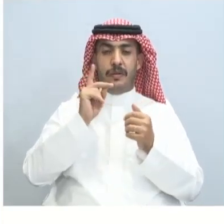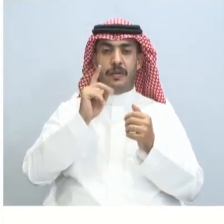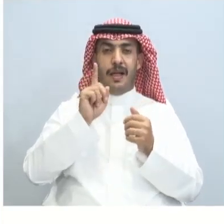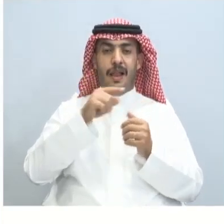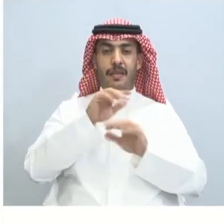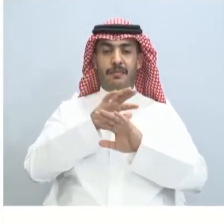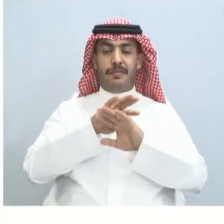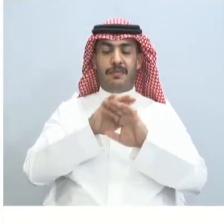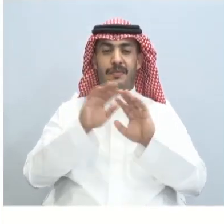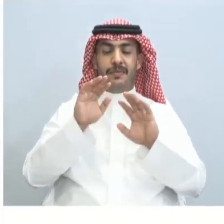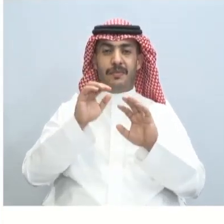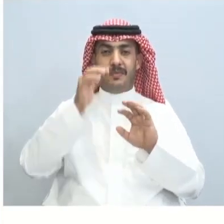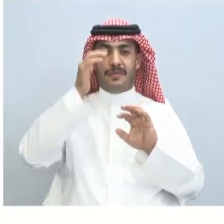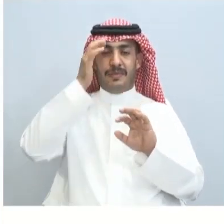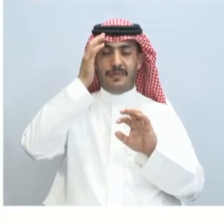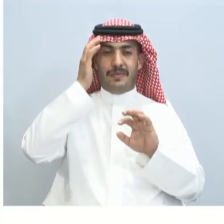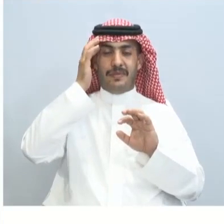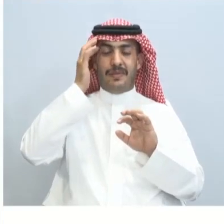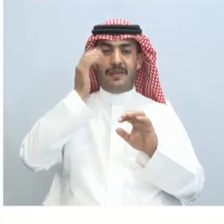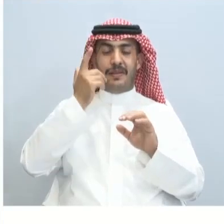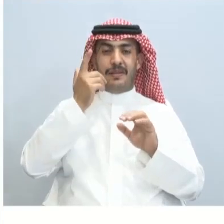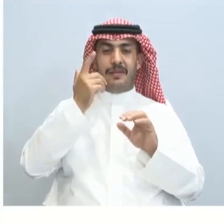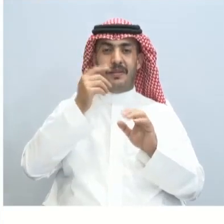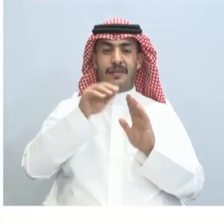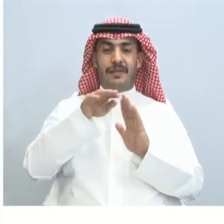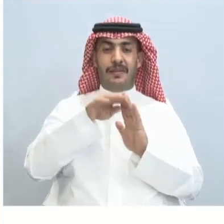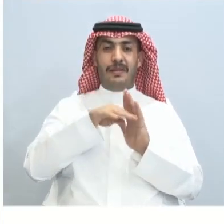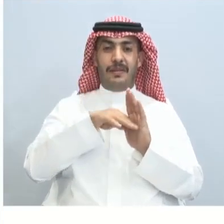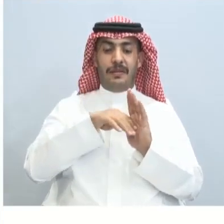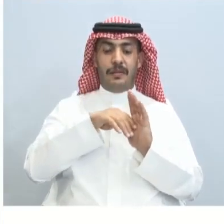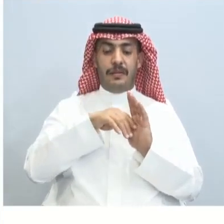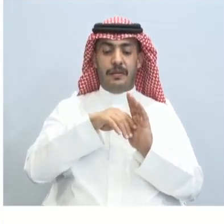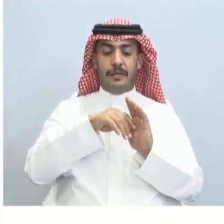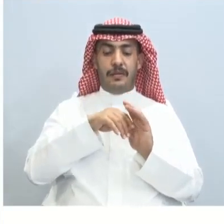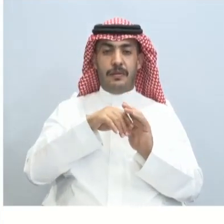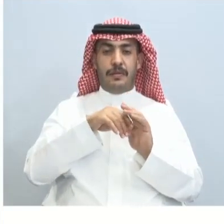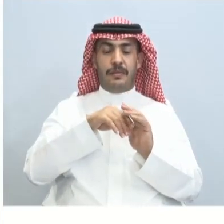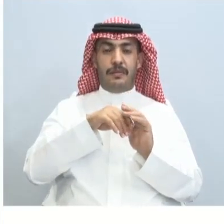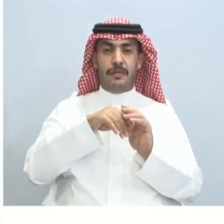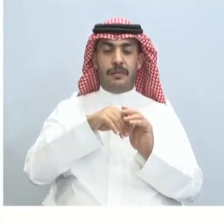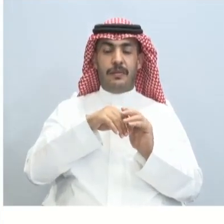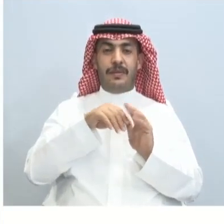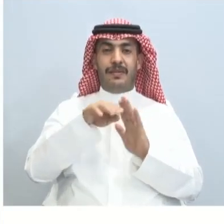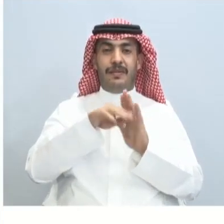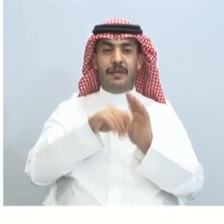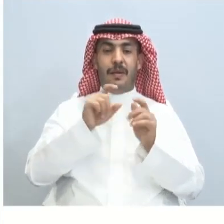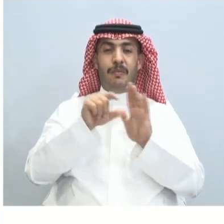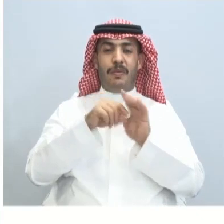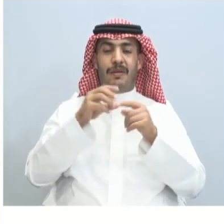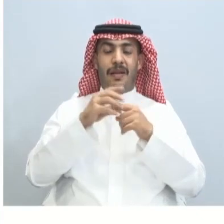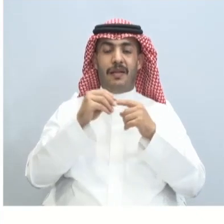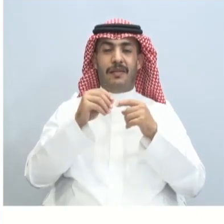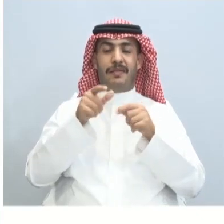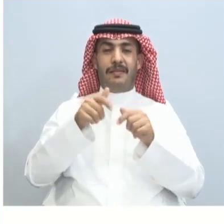قد ياتينا ايضا تغذيه او فيدباك غير جيد بحكم اننا لم نكمل الموضوع او